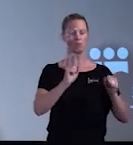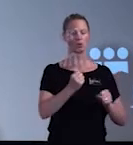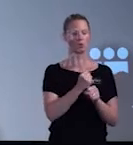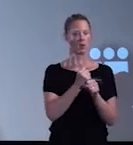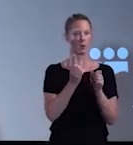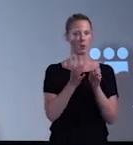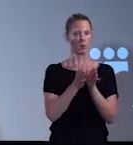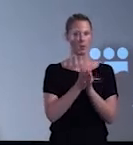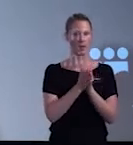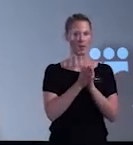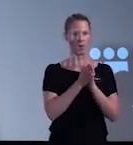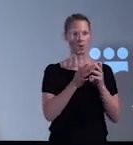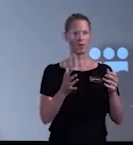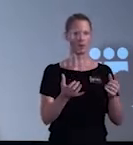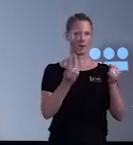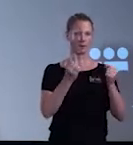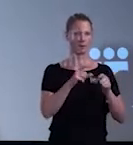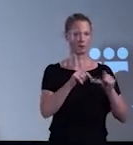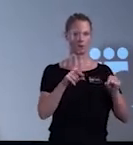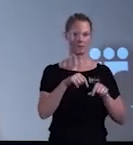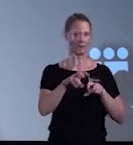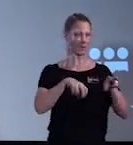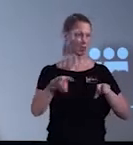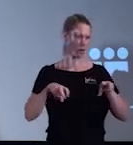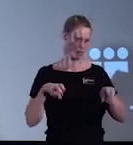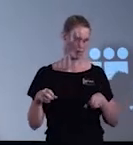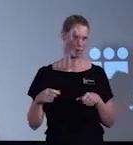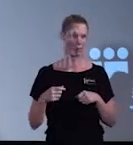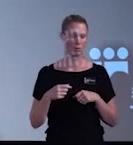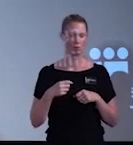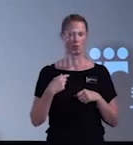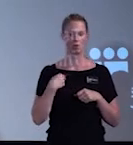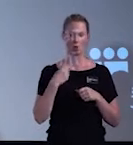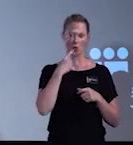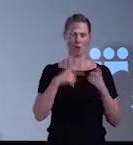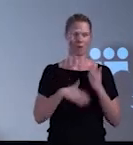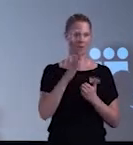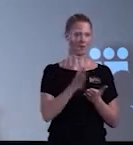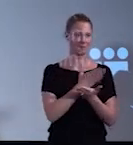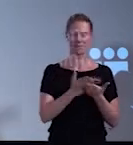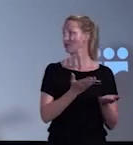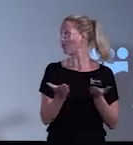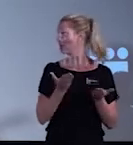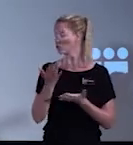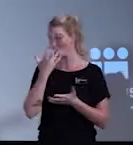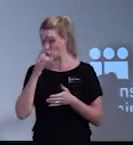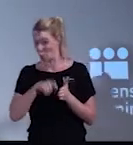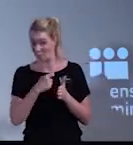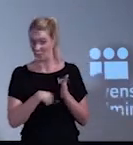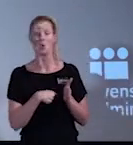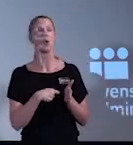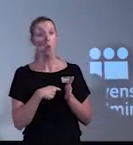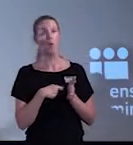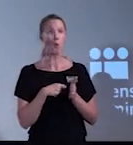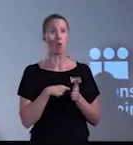med att bredda vårt urval när vi rekryterar. Så därför har jag ju ingått ett avtal med Rättviseförmedlingen. Nu talar inte du om filmen jo, specifikt.